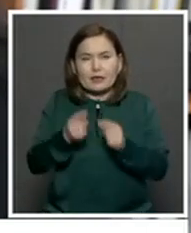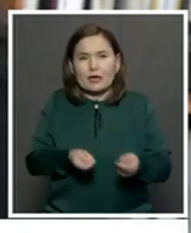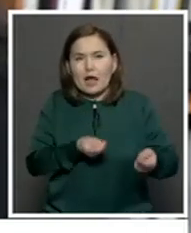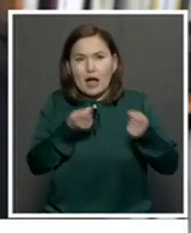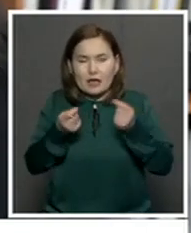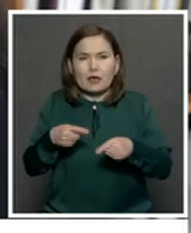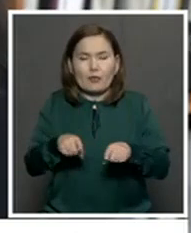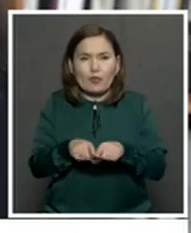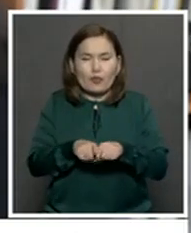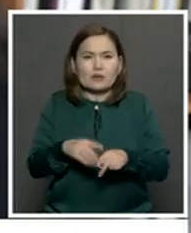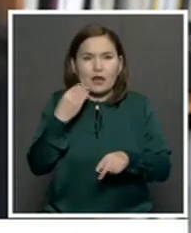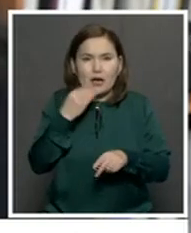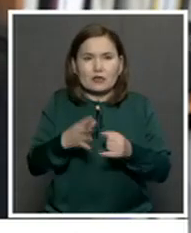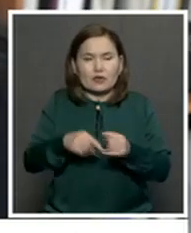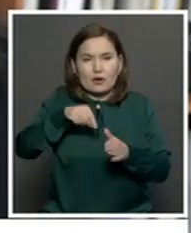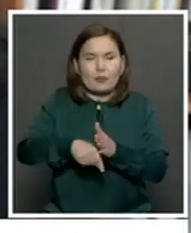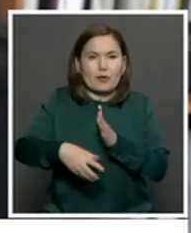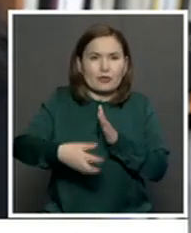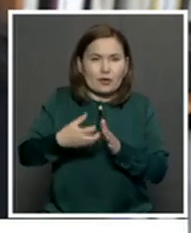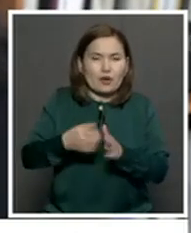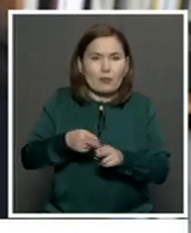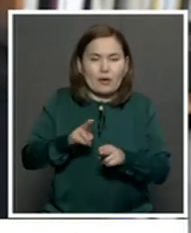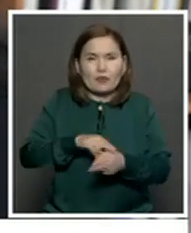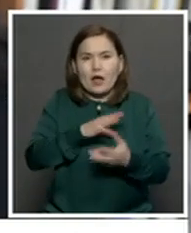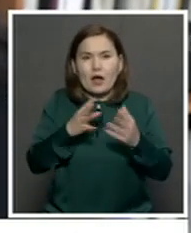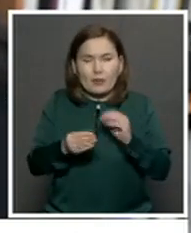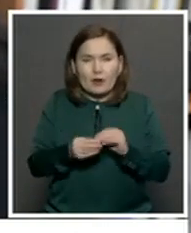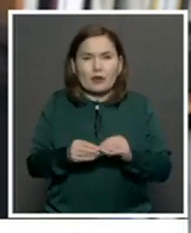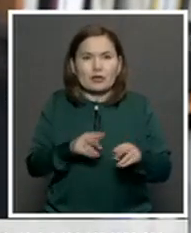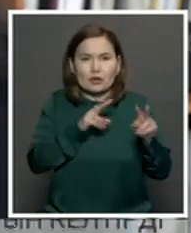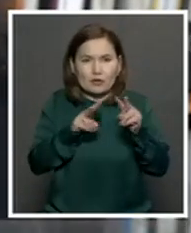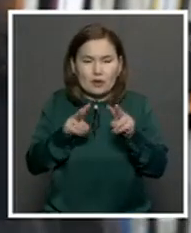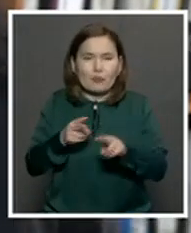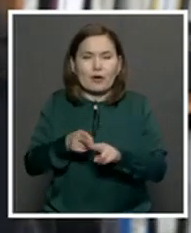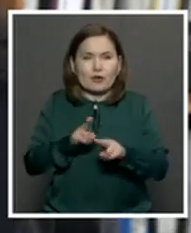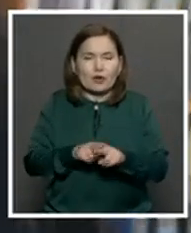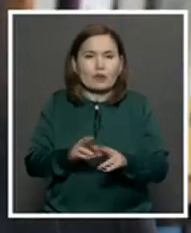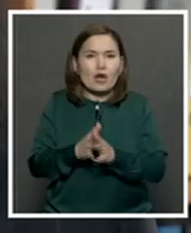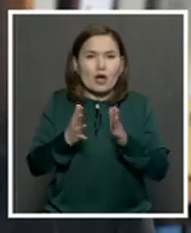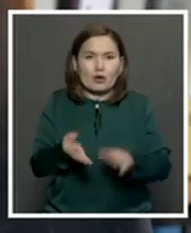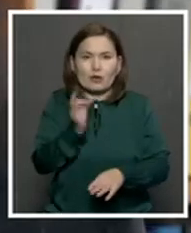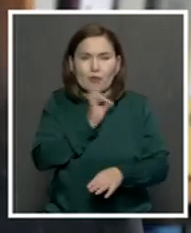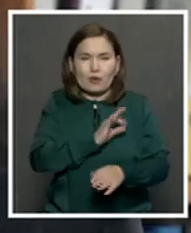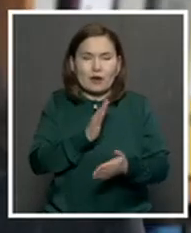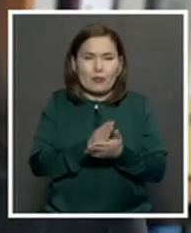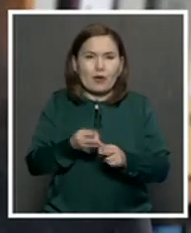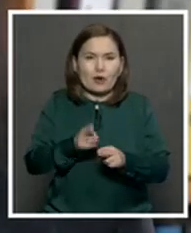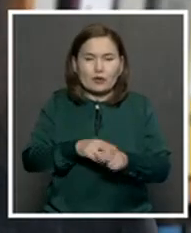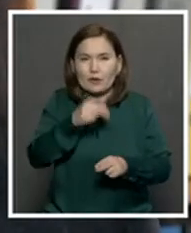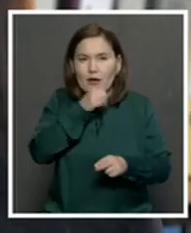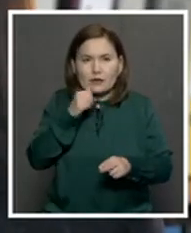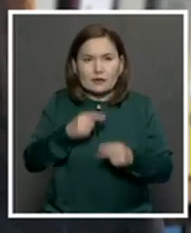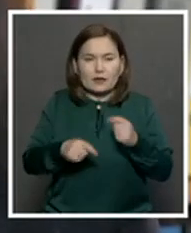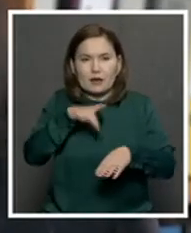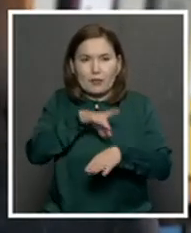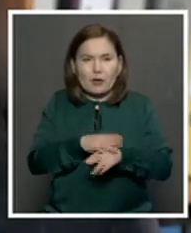орындарының қаншалықты игерілгенін анықтауға, өлшемдер жасауға мүмкіндік береді. Сондықтан кен орындарын заңсыз пайдалануды анықтау